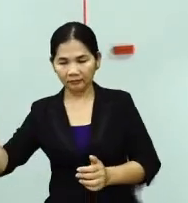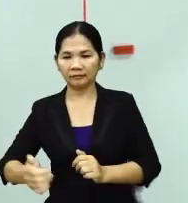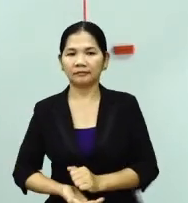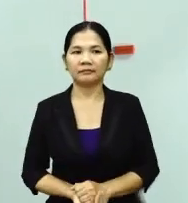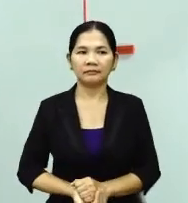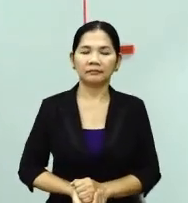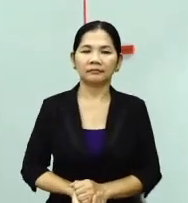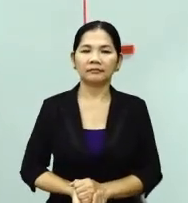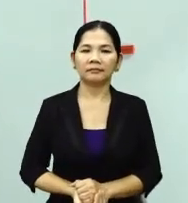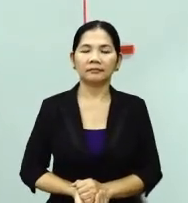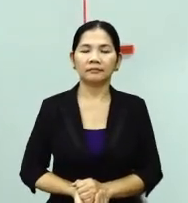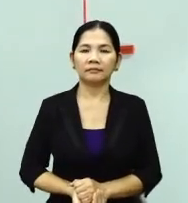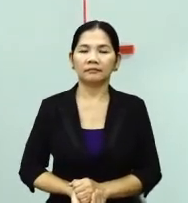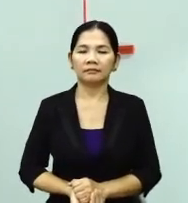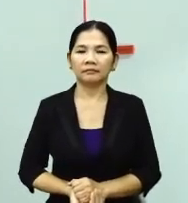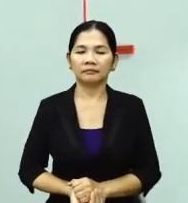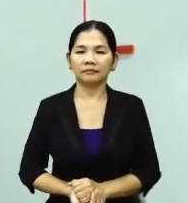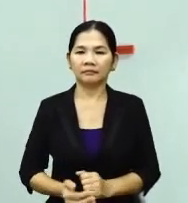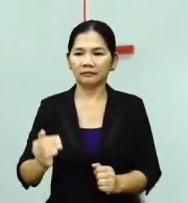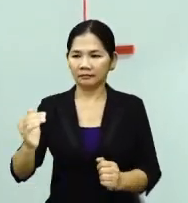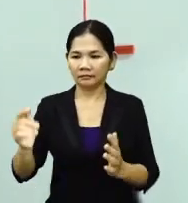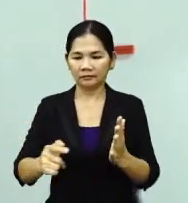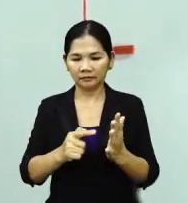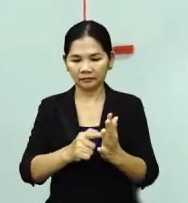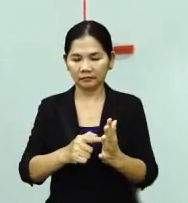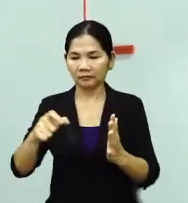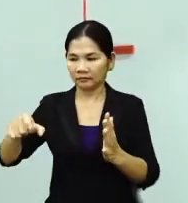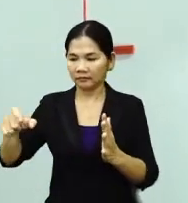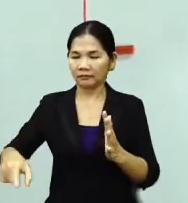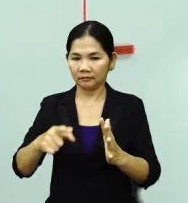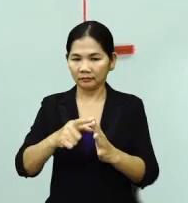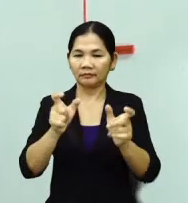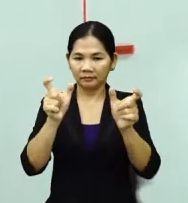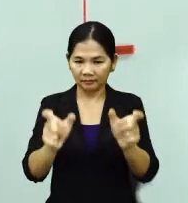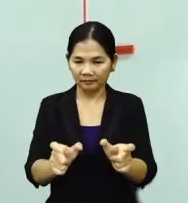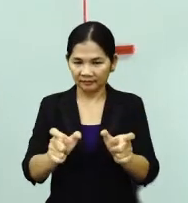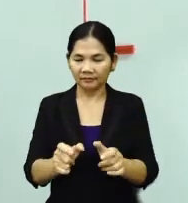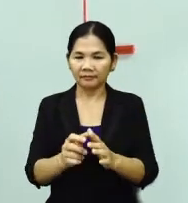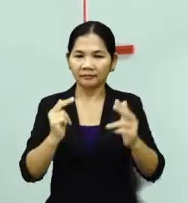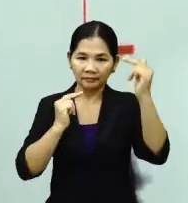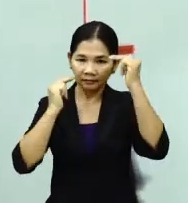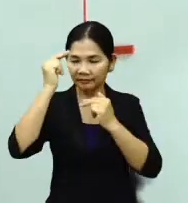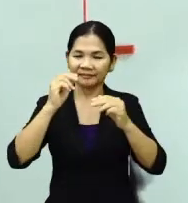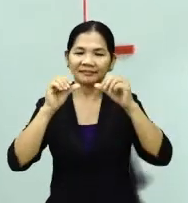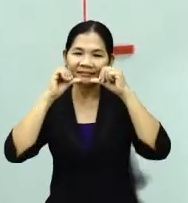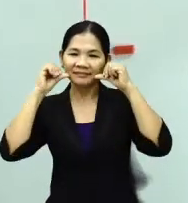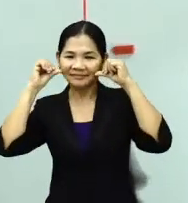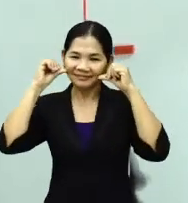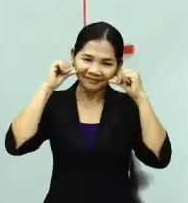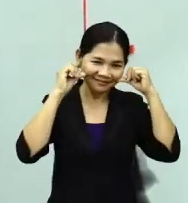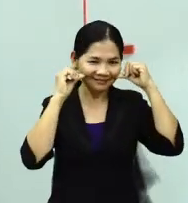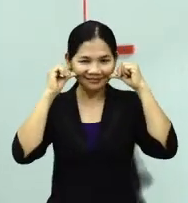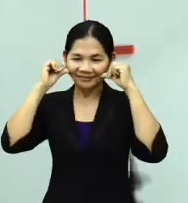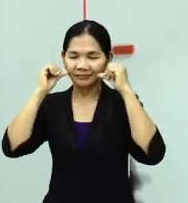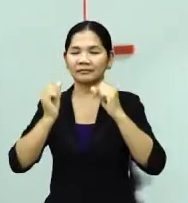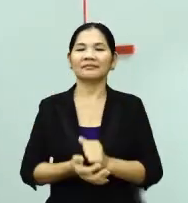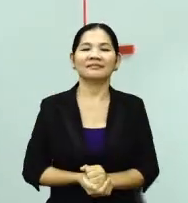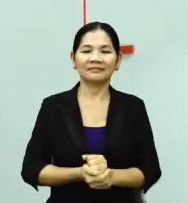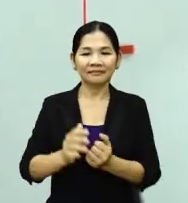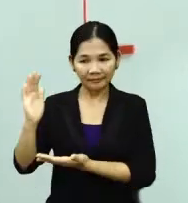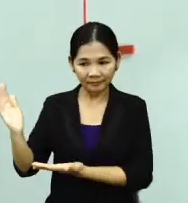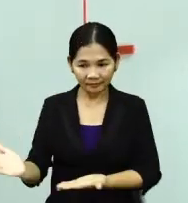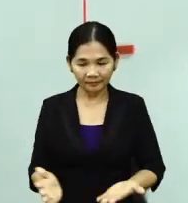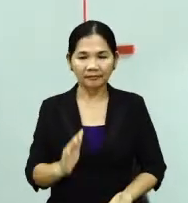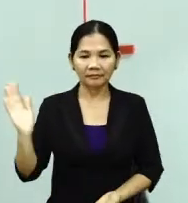sốp phí miên tực mục nhôm nhồ nhèm ăn